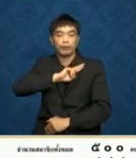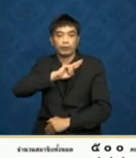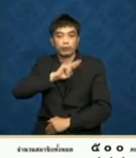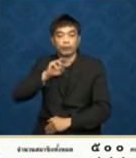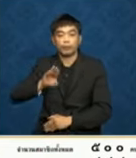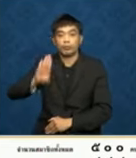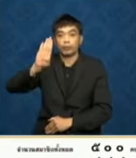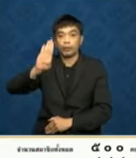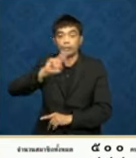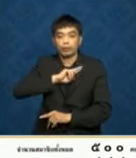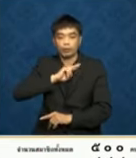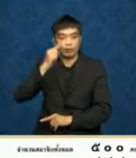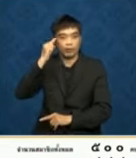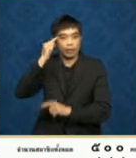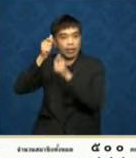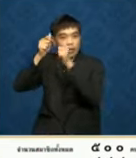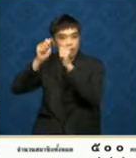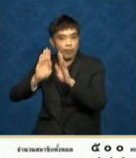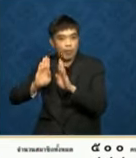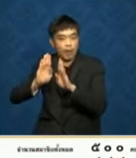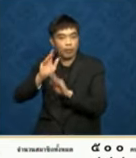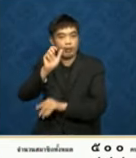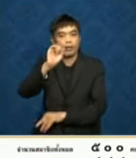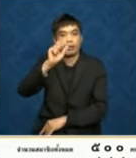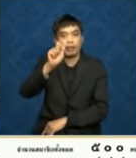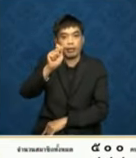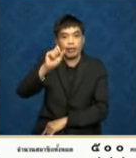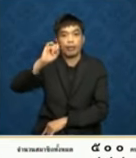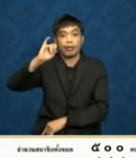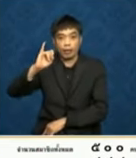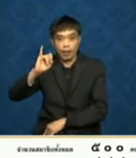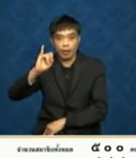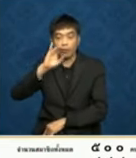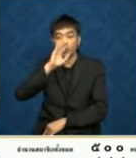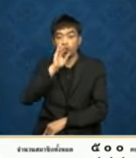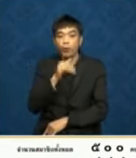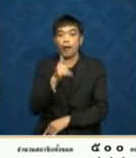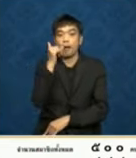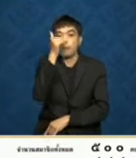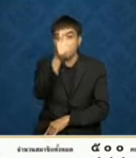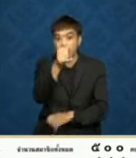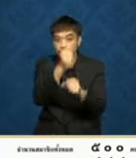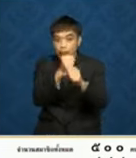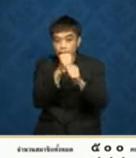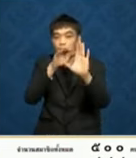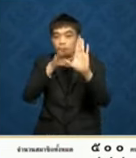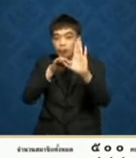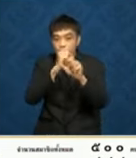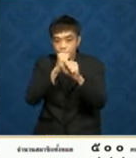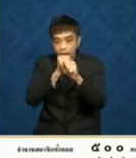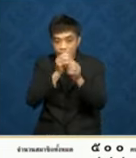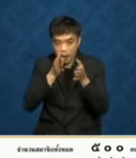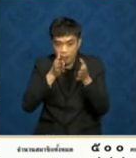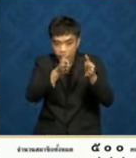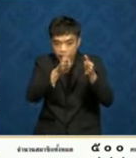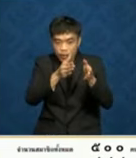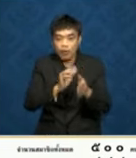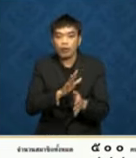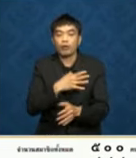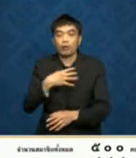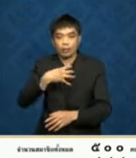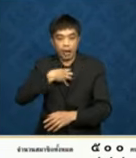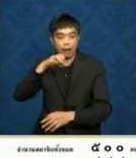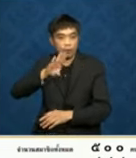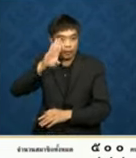จะเป็คนที่ออกแบบผ่านระบบ AIว่าถ้าห reflecting วาเขาต้ไปทำงานด้านนี้สกิว ทักษะที่เขาต้องการ